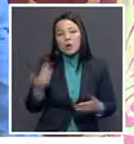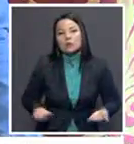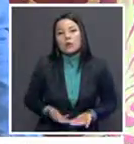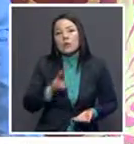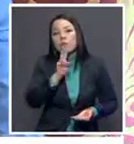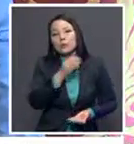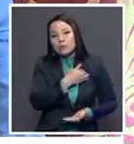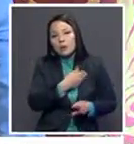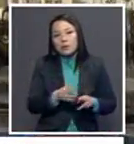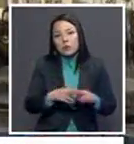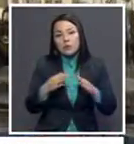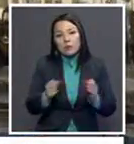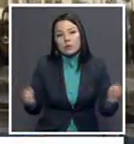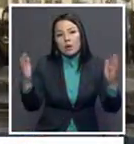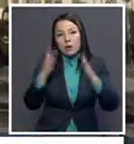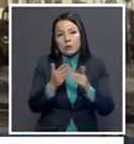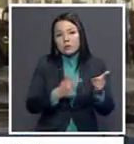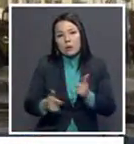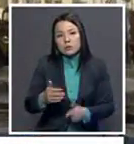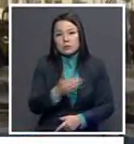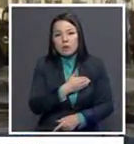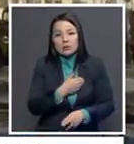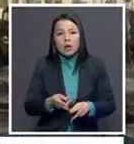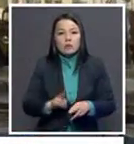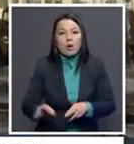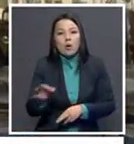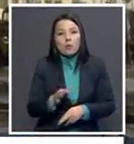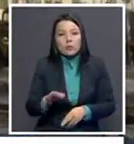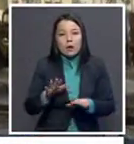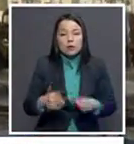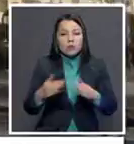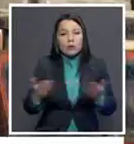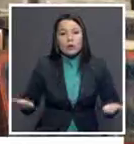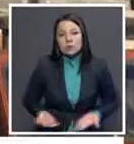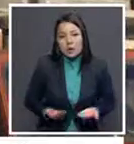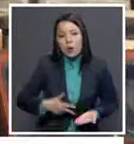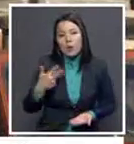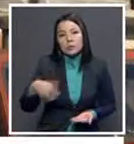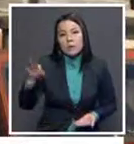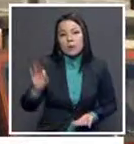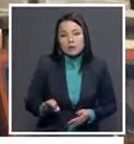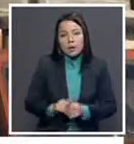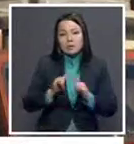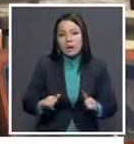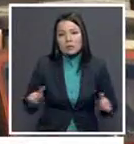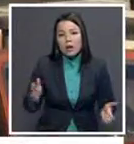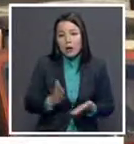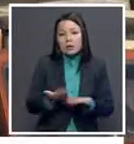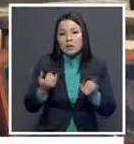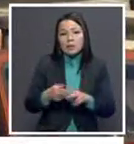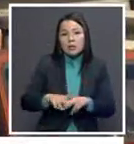қатары көп. Жалпы соңғы 10 жылда облыс тұрғындарын баспанамен қамту үлесі 30%-ға артқан. Бүгінде бір адамға